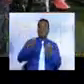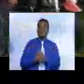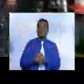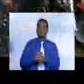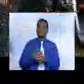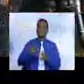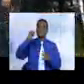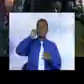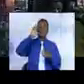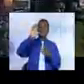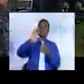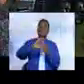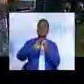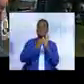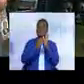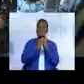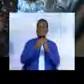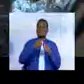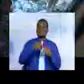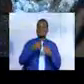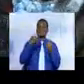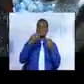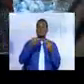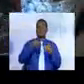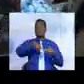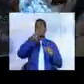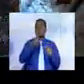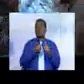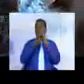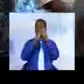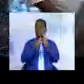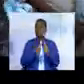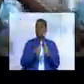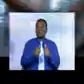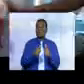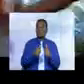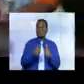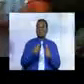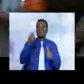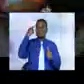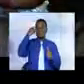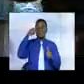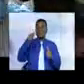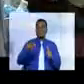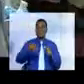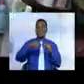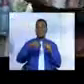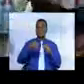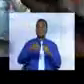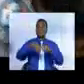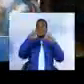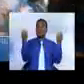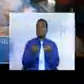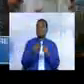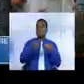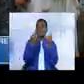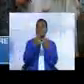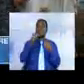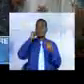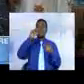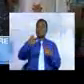La première dame avait aussi dans ses bagages de nombreux dons en vivres et non-vivres pour les coopératives et groupements de femmes, pour